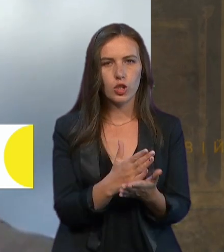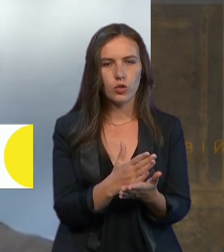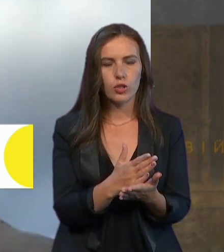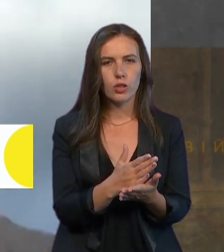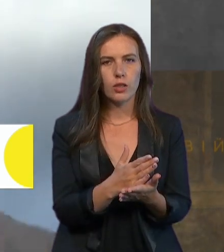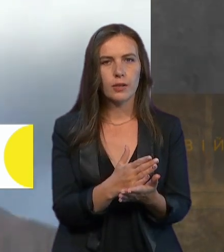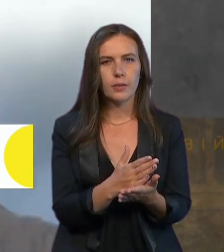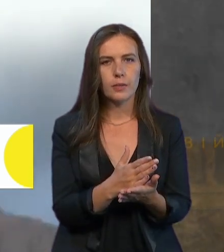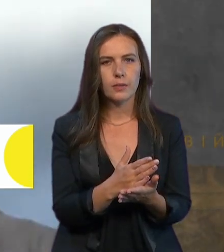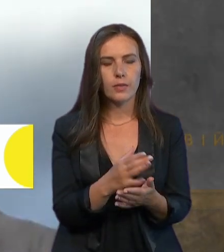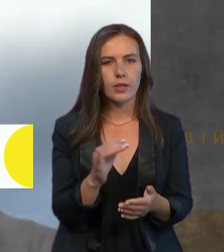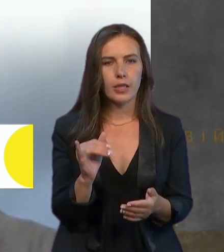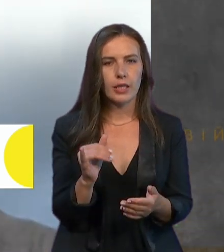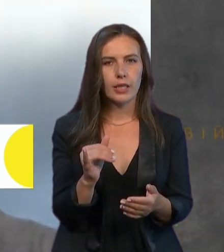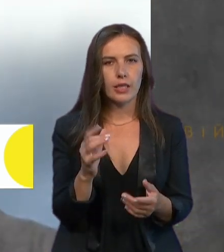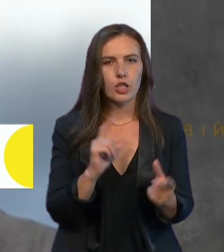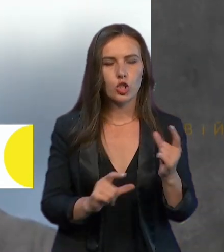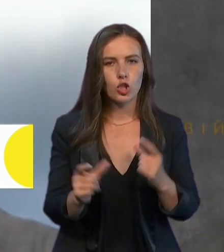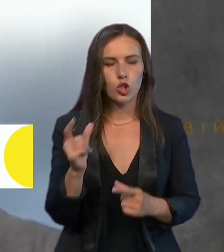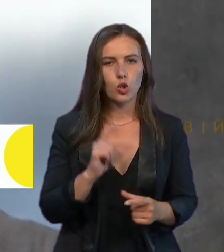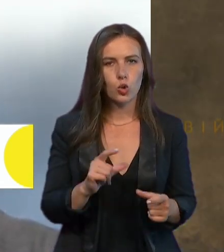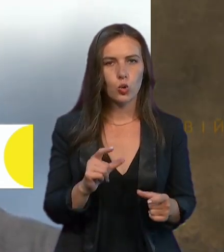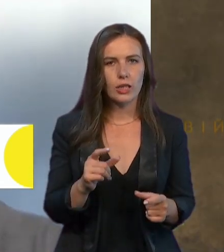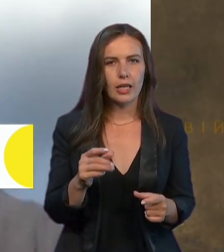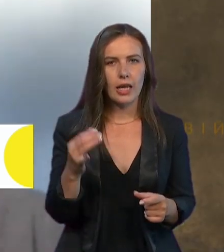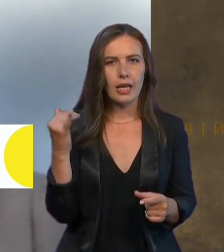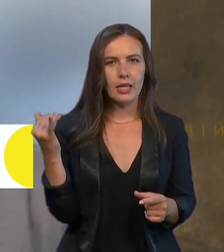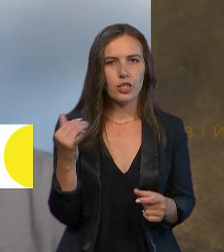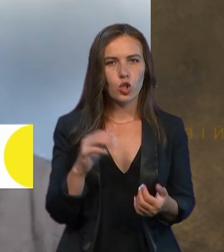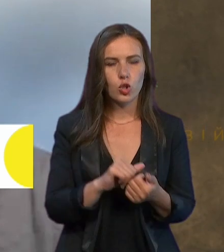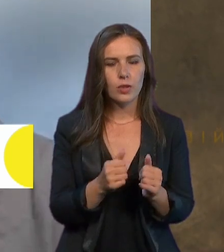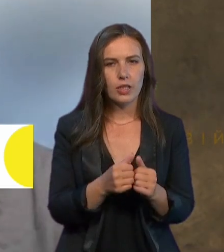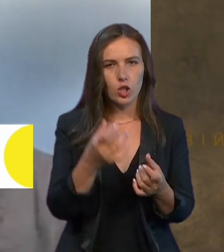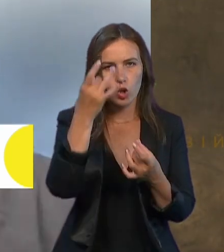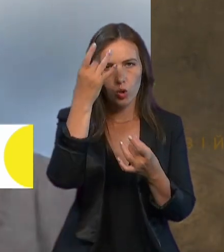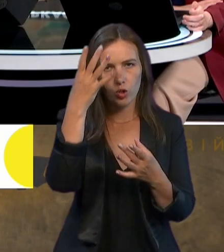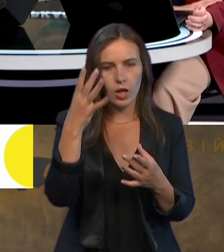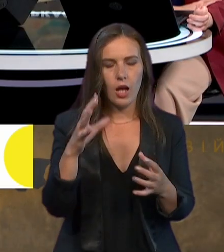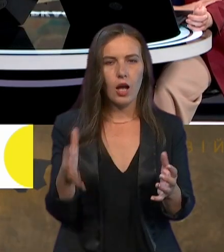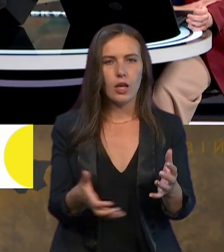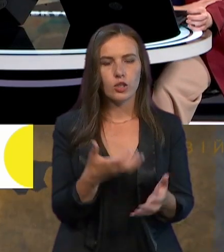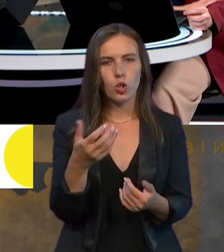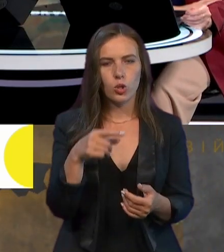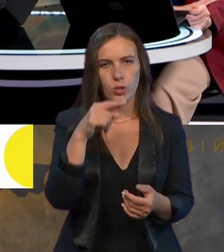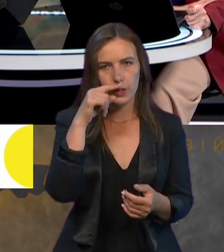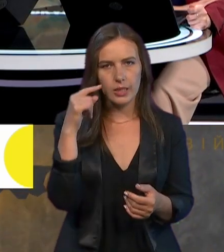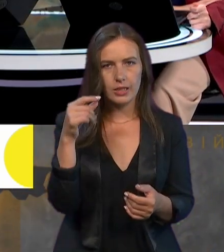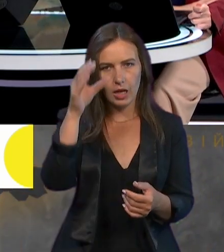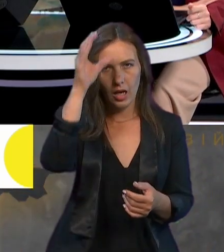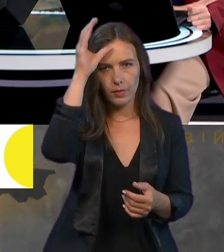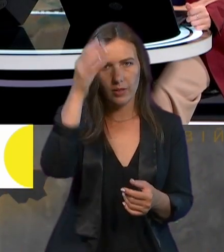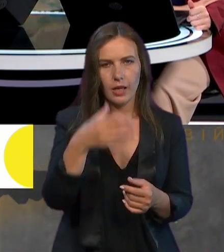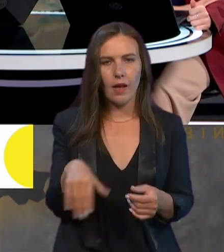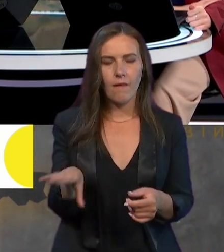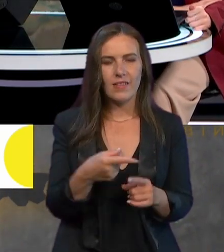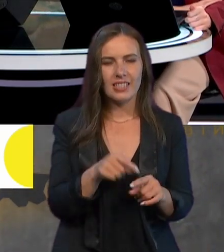і Інститут історії матеріальної культури Російської академії наук, Інститут археології Російської академії наук. Всі ці організації,